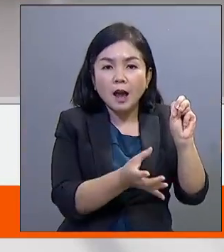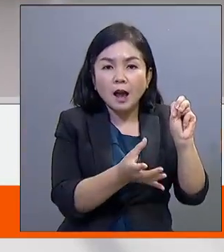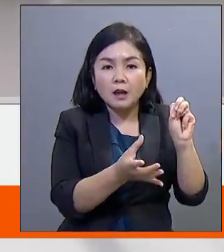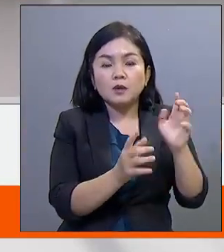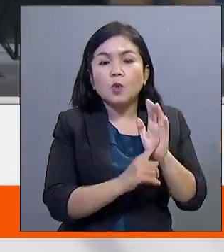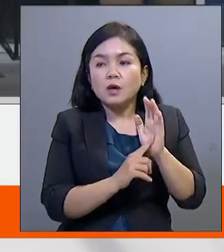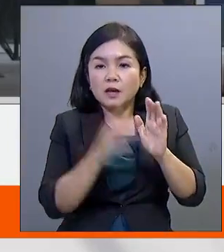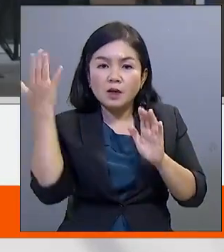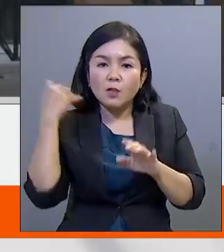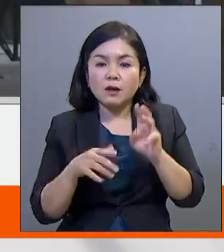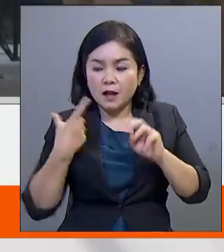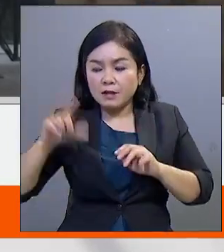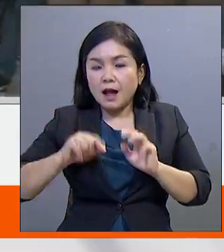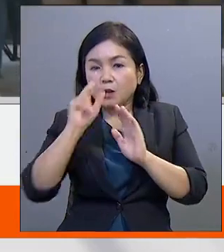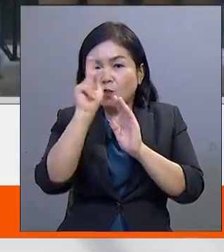ตตร้